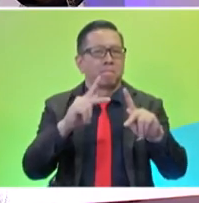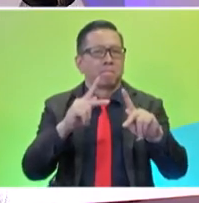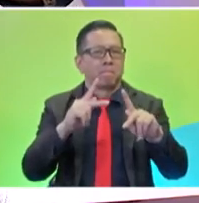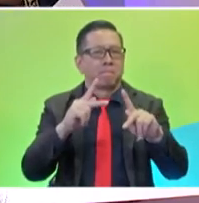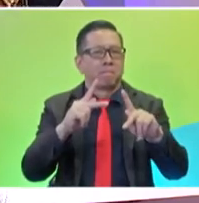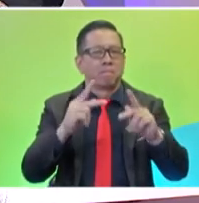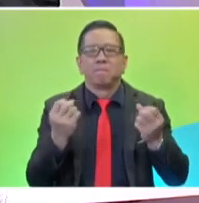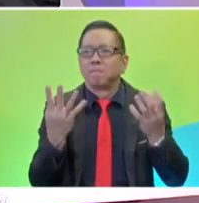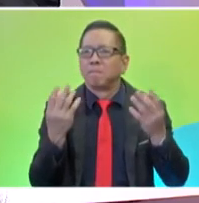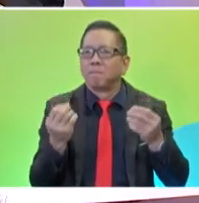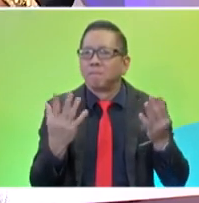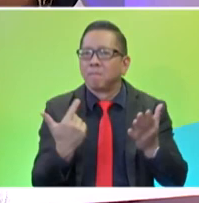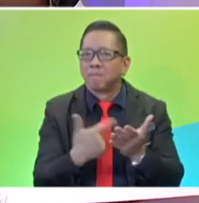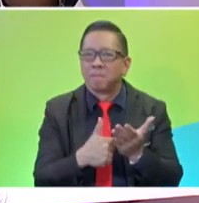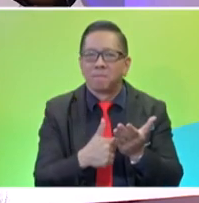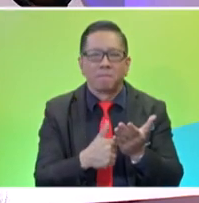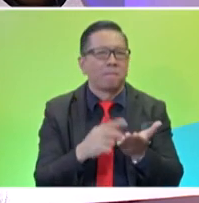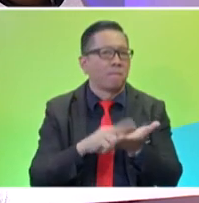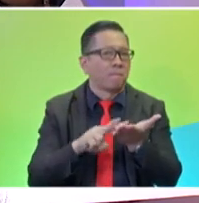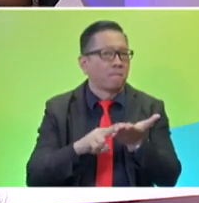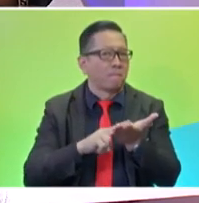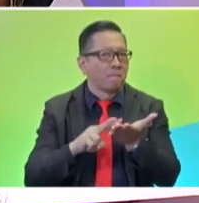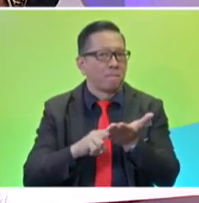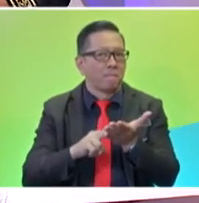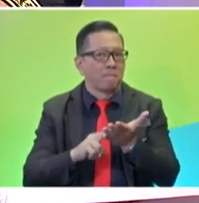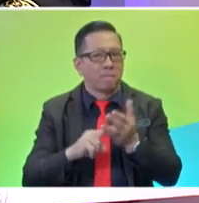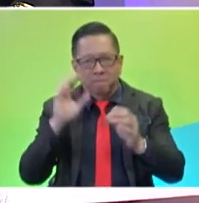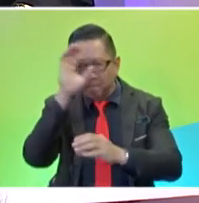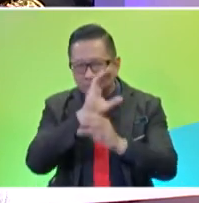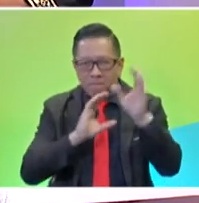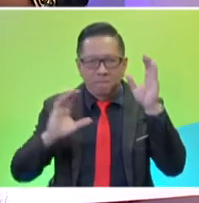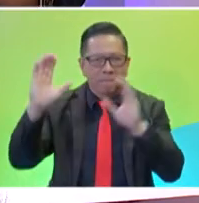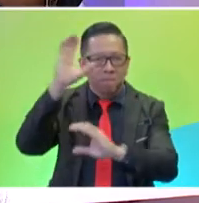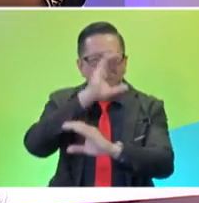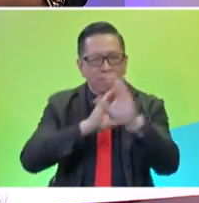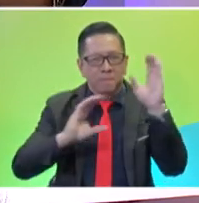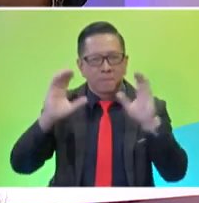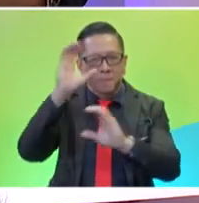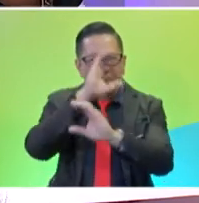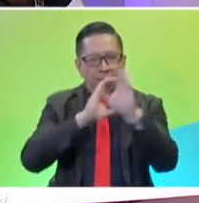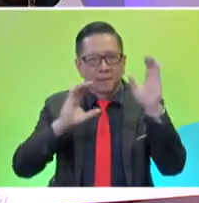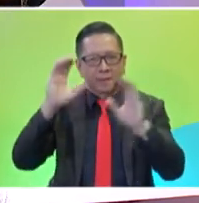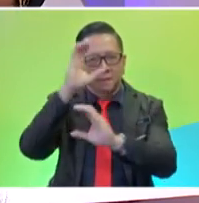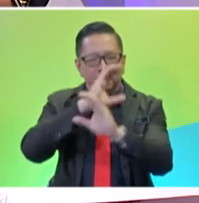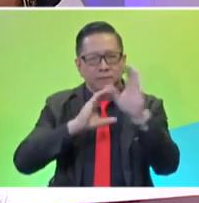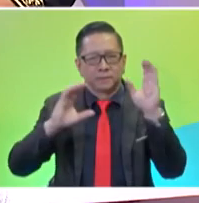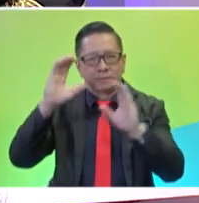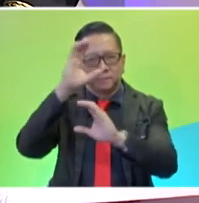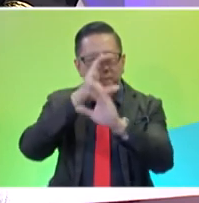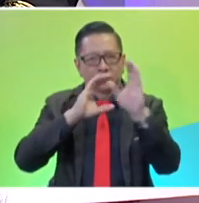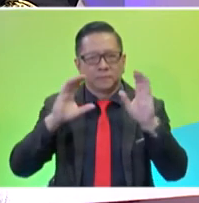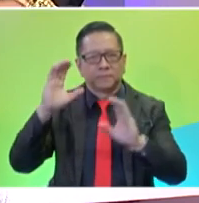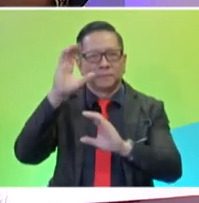penuh banyak lagi membaca perlu banyak lagi Explor dalam bahasa Inggris ataupun meneroka